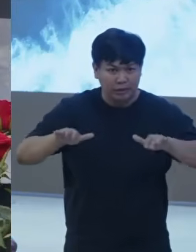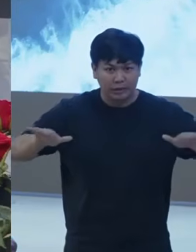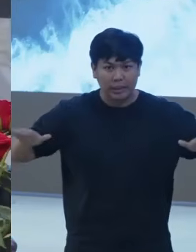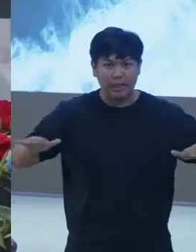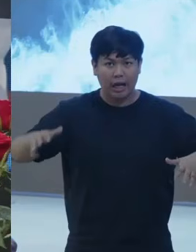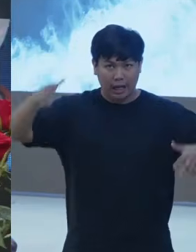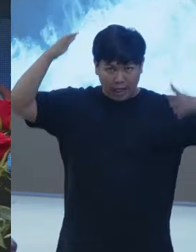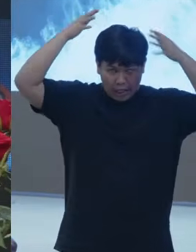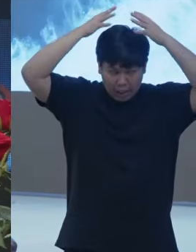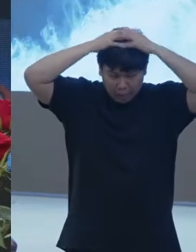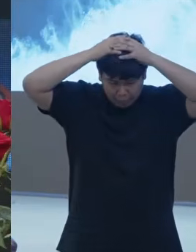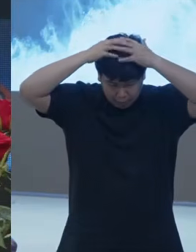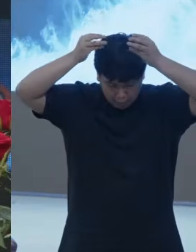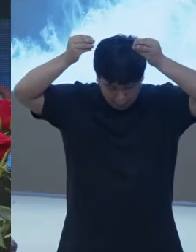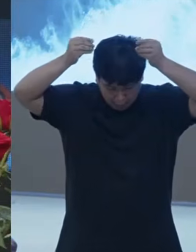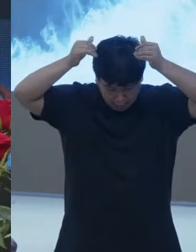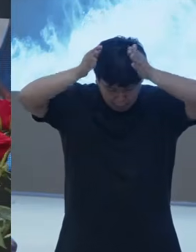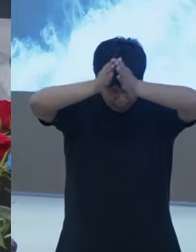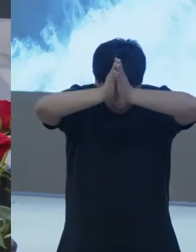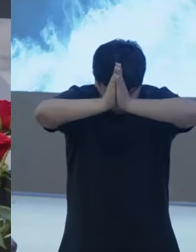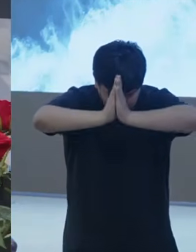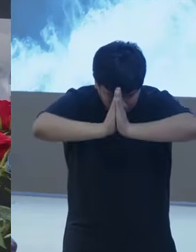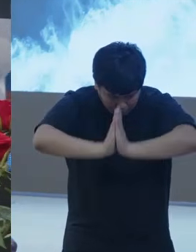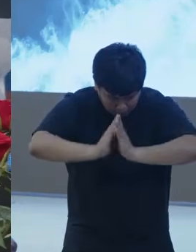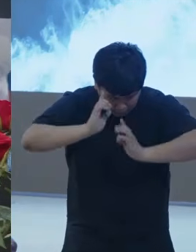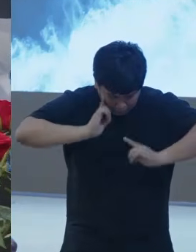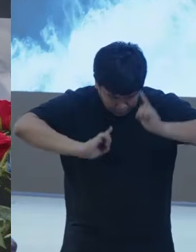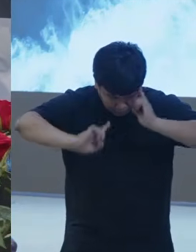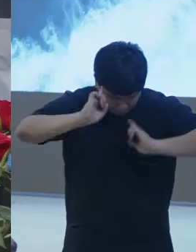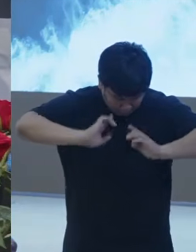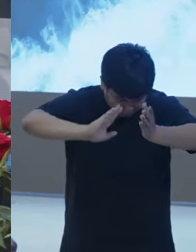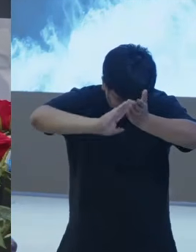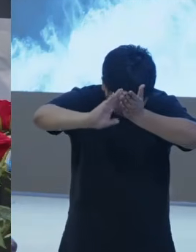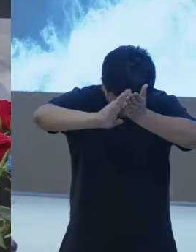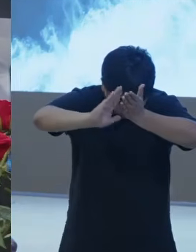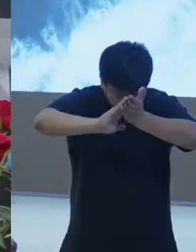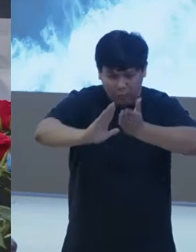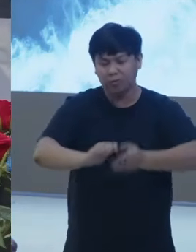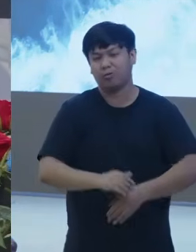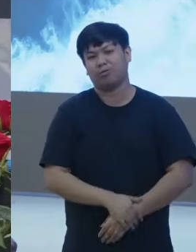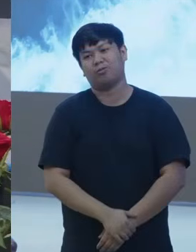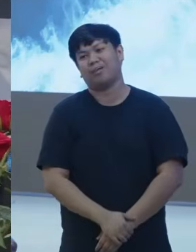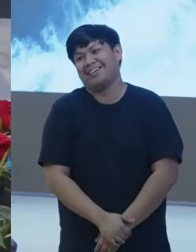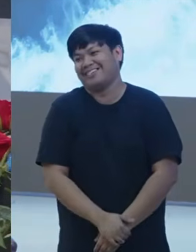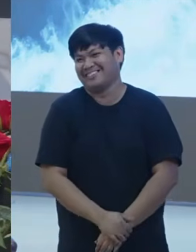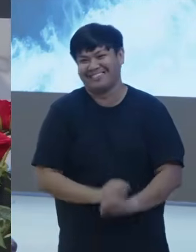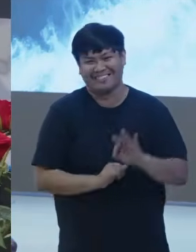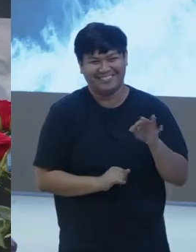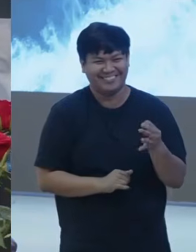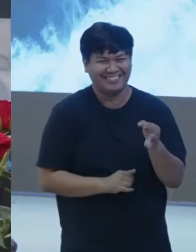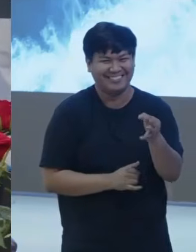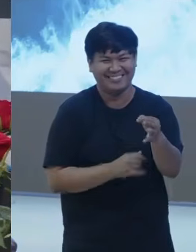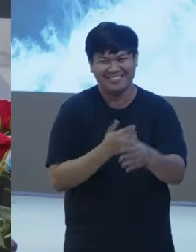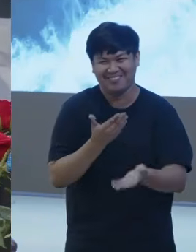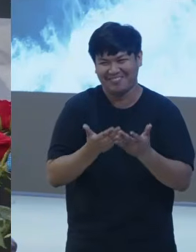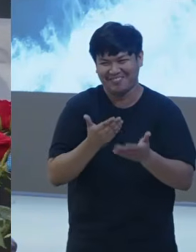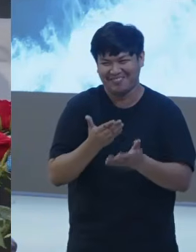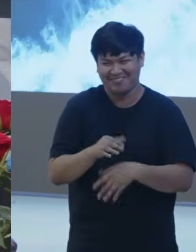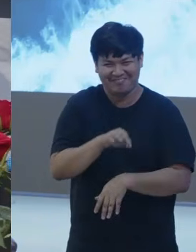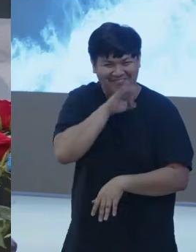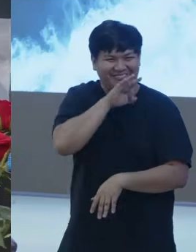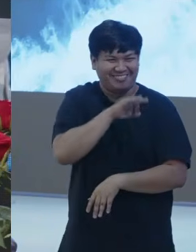alam natin, kasama ang hari. Sila ay nagsuot ng sackcloth, ibig sabihin sila ay